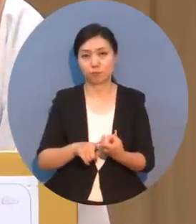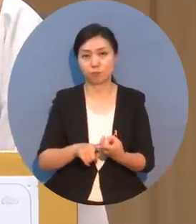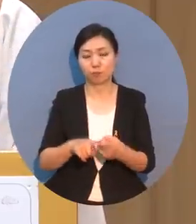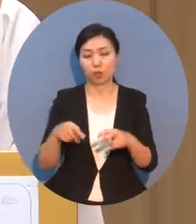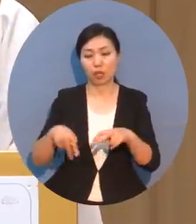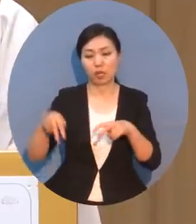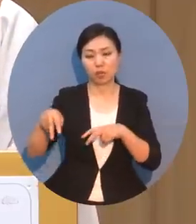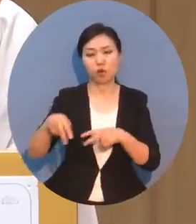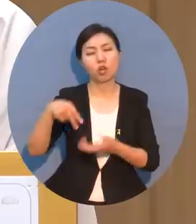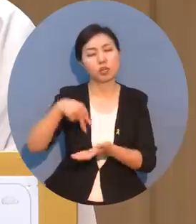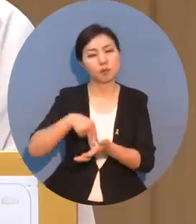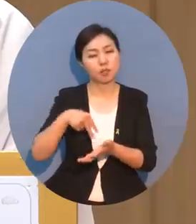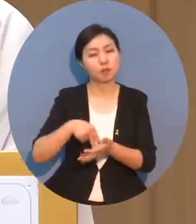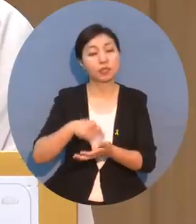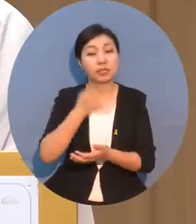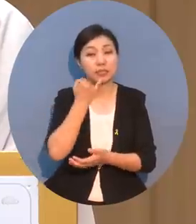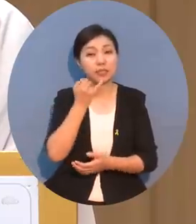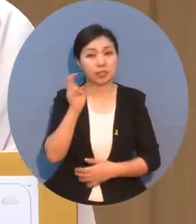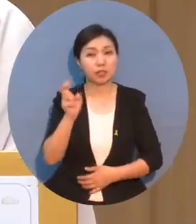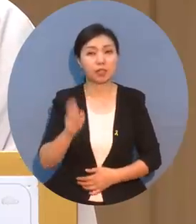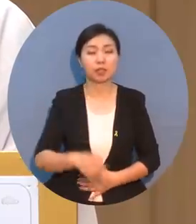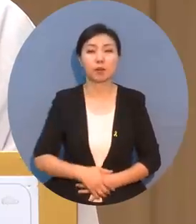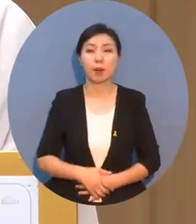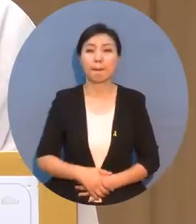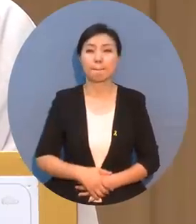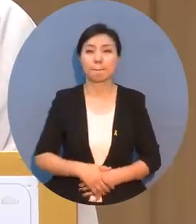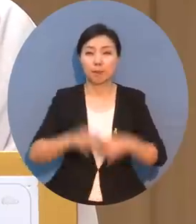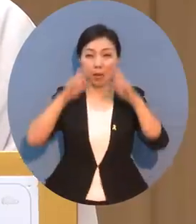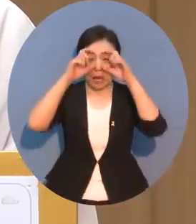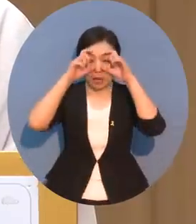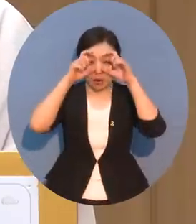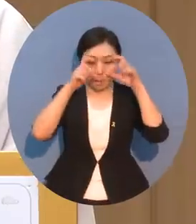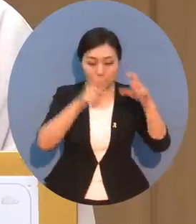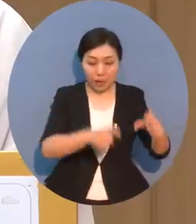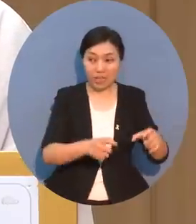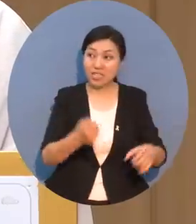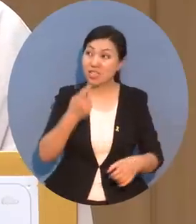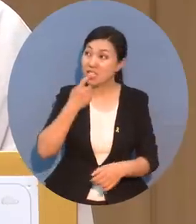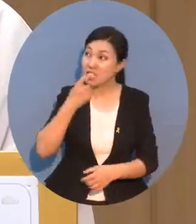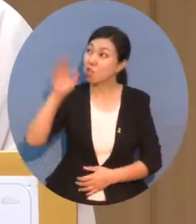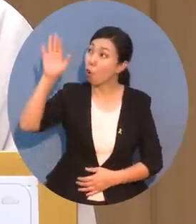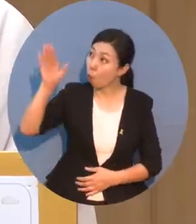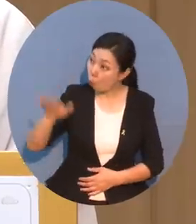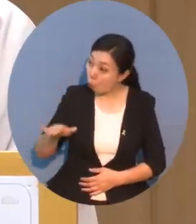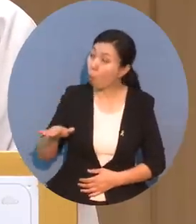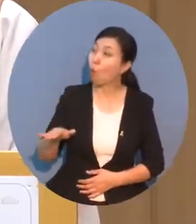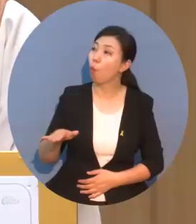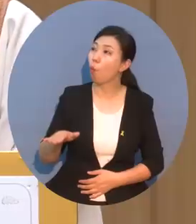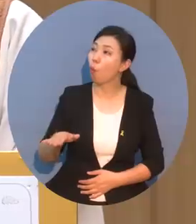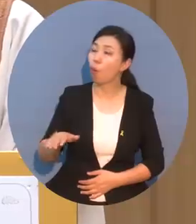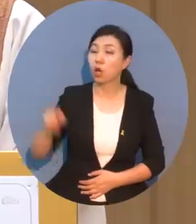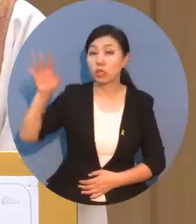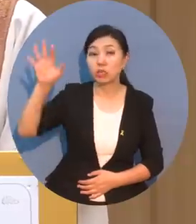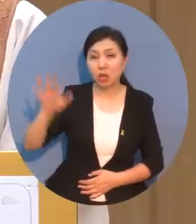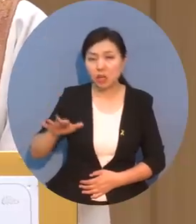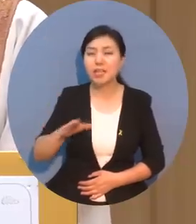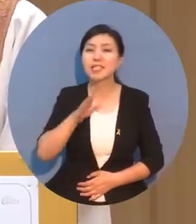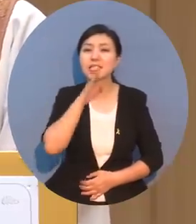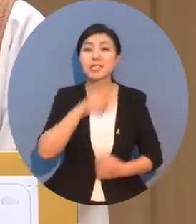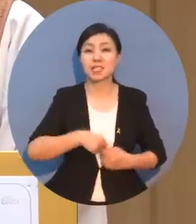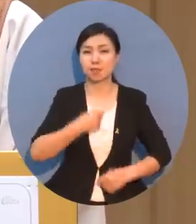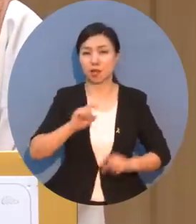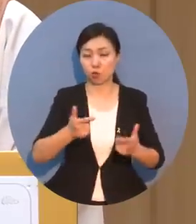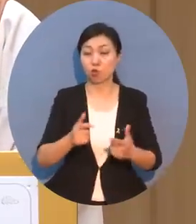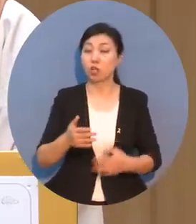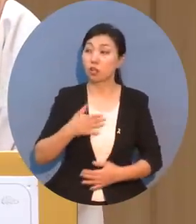그런 관점을 가지면 괜찮지. 그게 이제 안경을 벗고 흰색이네 이것만 진실이 아니라